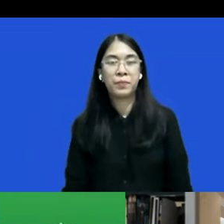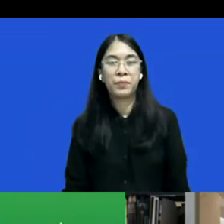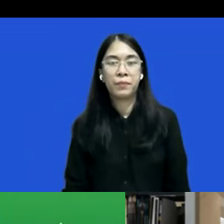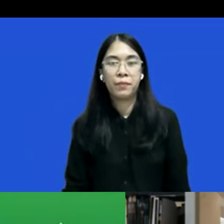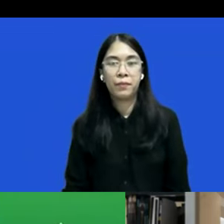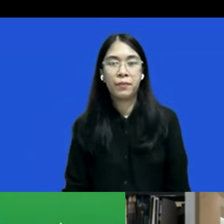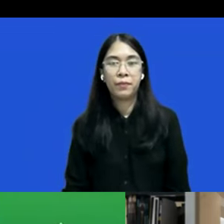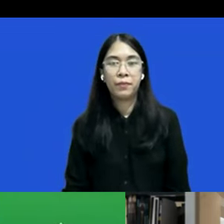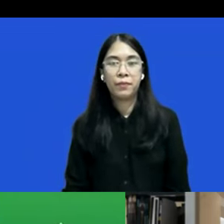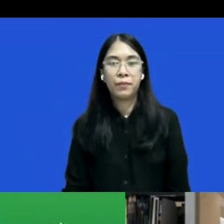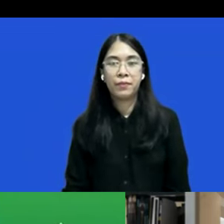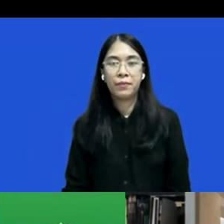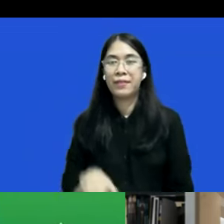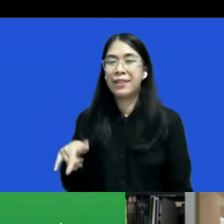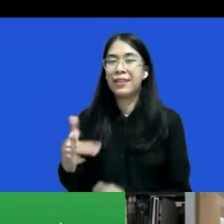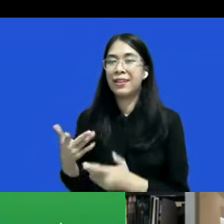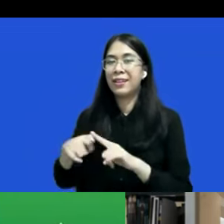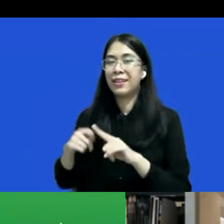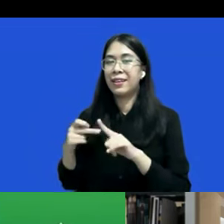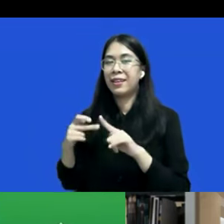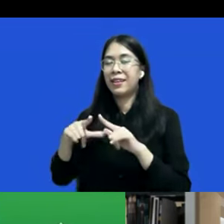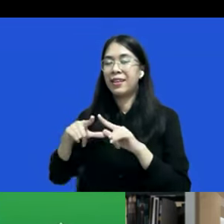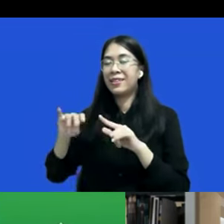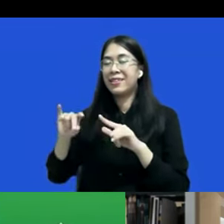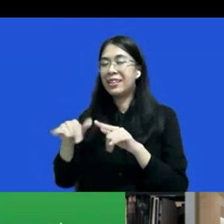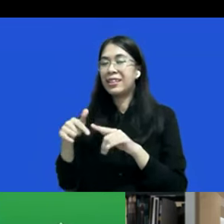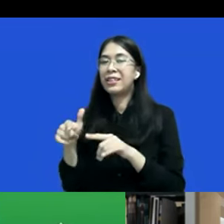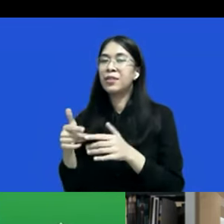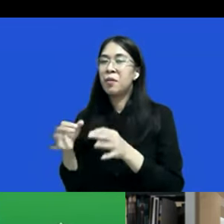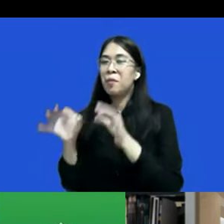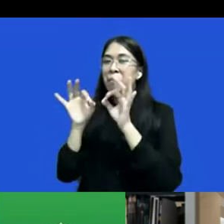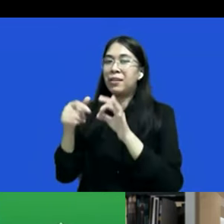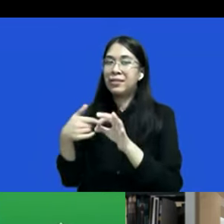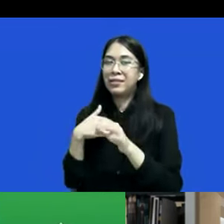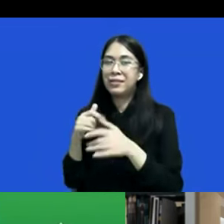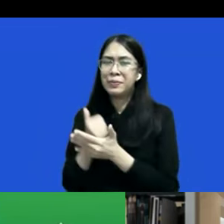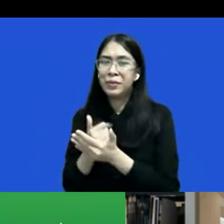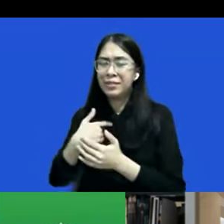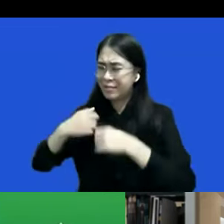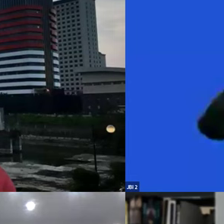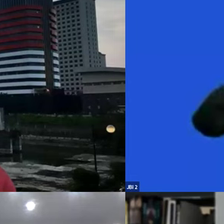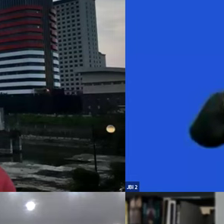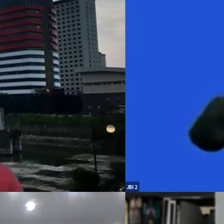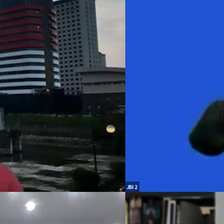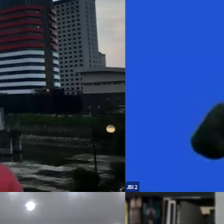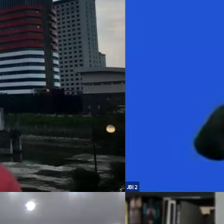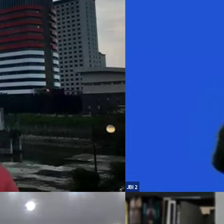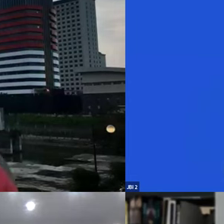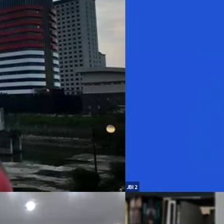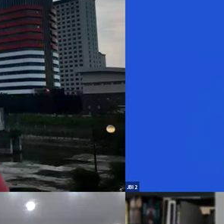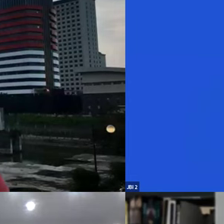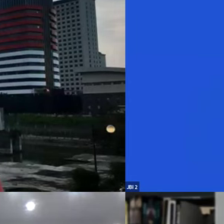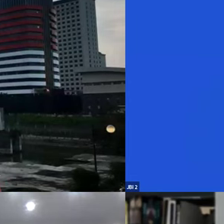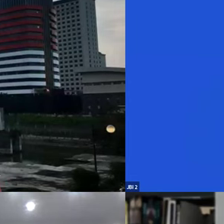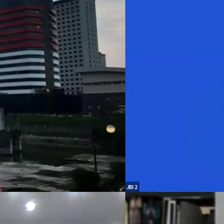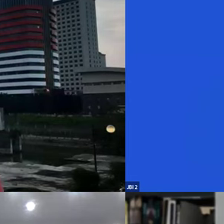Ini Mas Hairil iseng banget pertanyaannya dan ini pas banget dikasih ke saya karena sebenarnya saya setuju itu ada wacana seperti itu. Karena